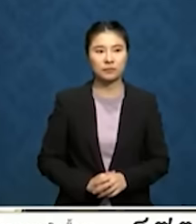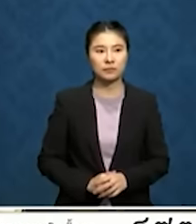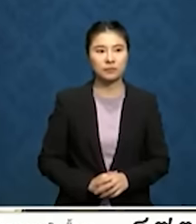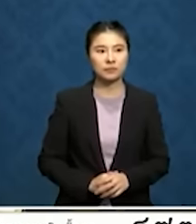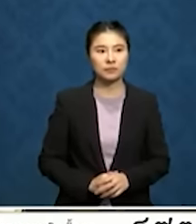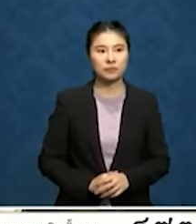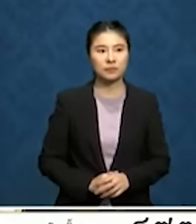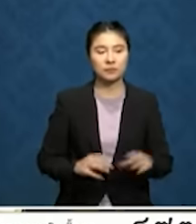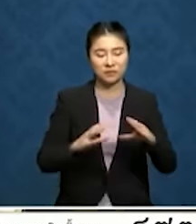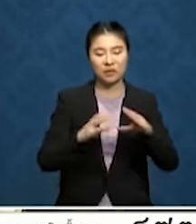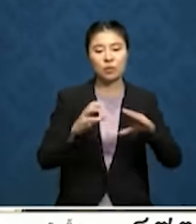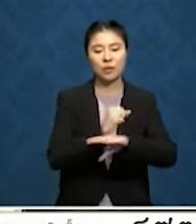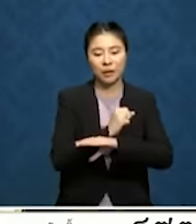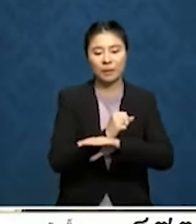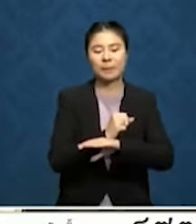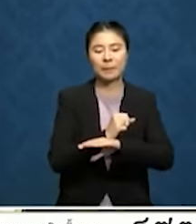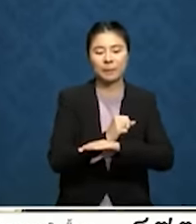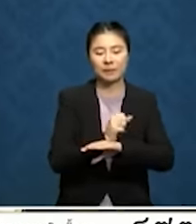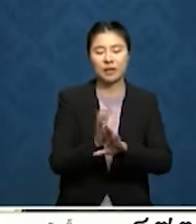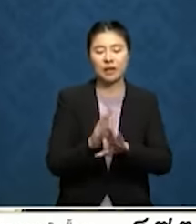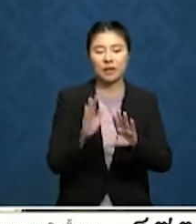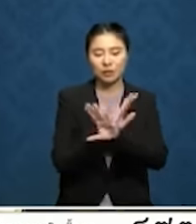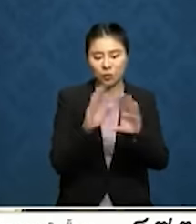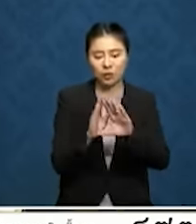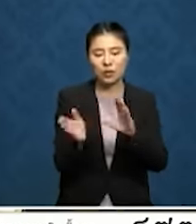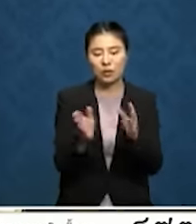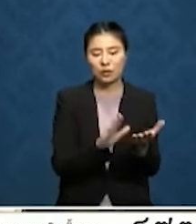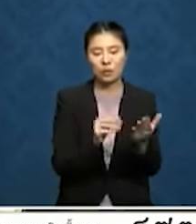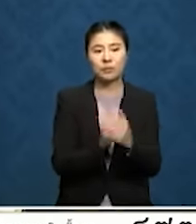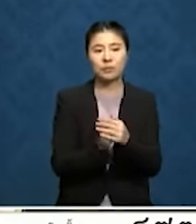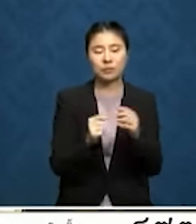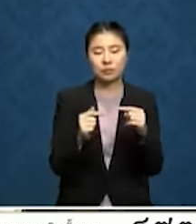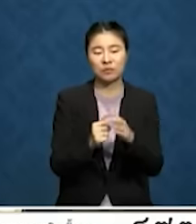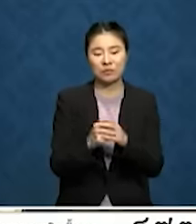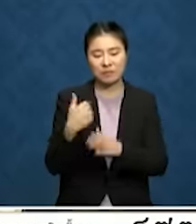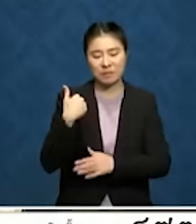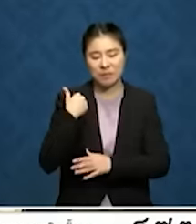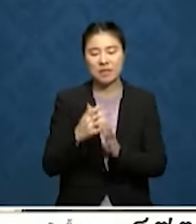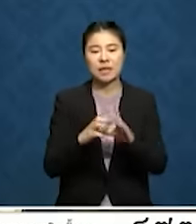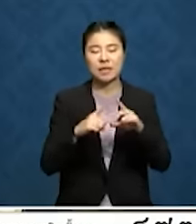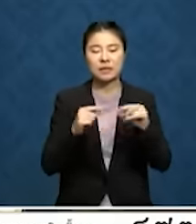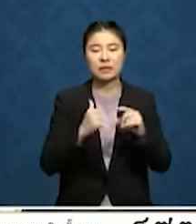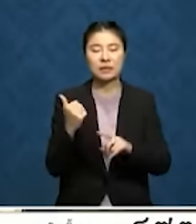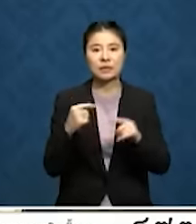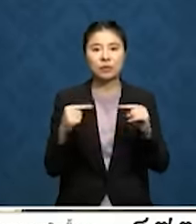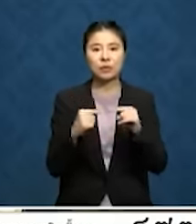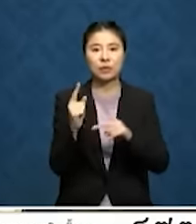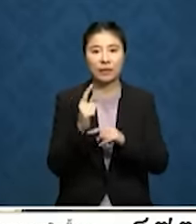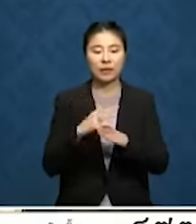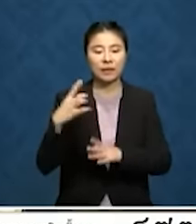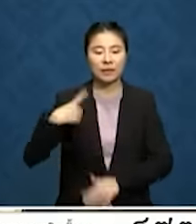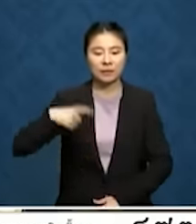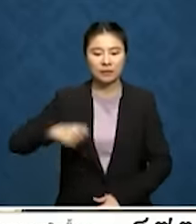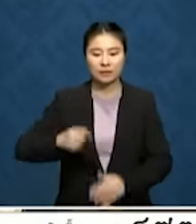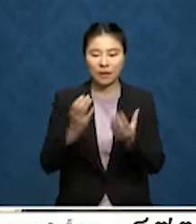ยังมีกรณีอื่นๆที่เกี่ยวข้องกับคำวินิจฉัยของศาลรัฐธรรมนูญอาทิเช่นกรณีการถือหุ้นสื่อที่ส่งผล